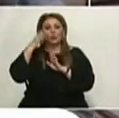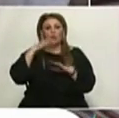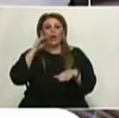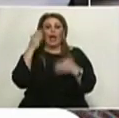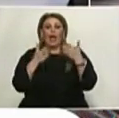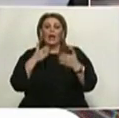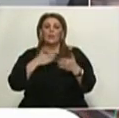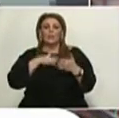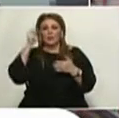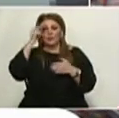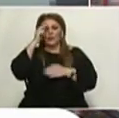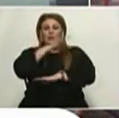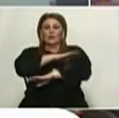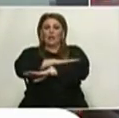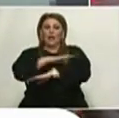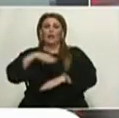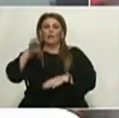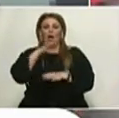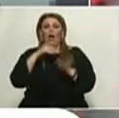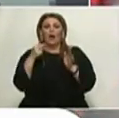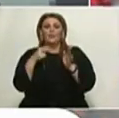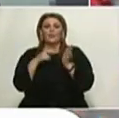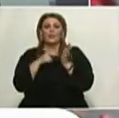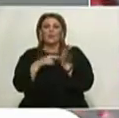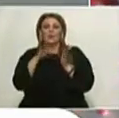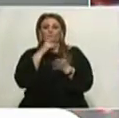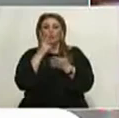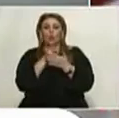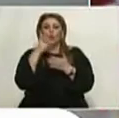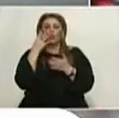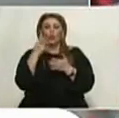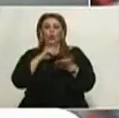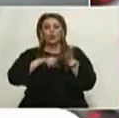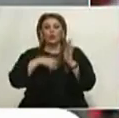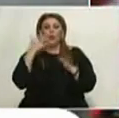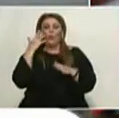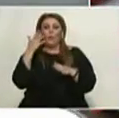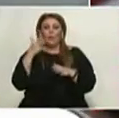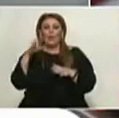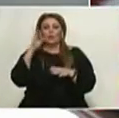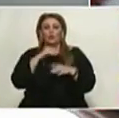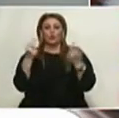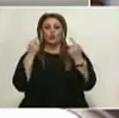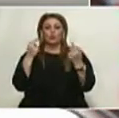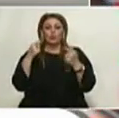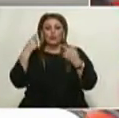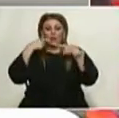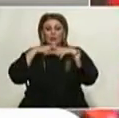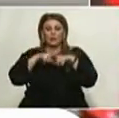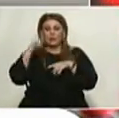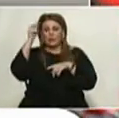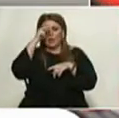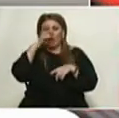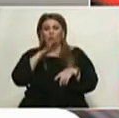bizim tələbələrimizin aralıq qiymətləndirmə göstəriciləri 4 və 5 arasındadırsa, yüksək texniki peşə səviyyəsi üzrə təhsil